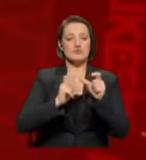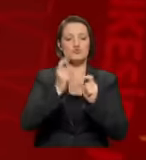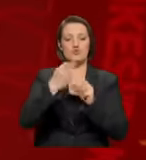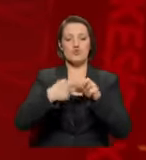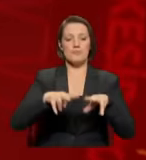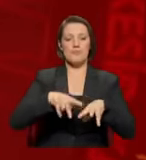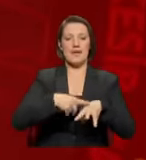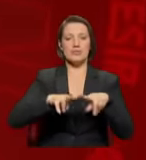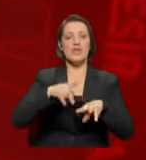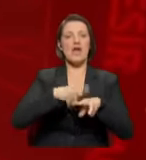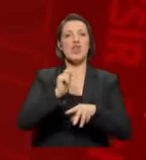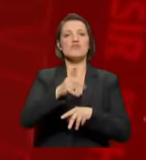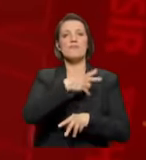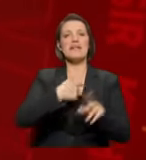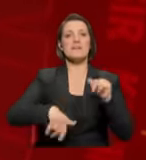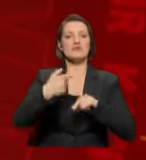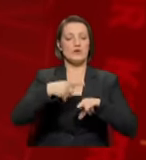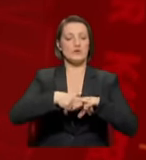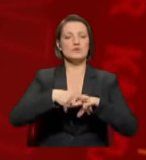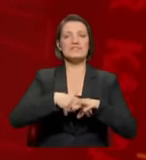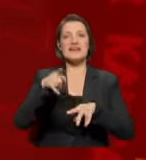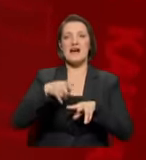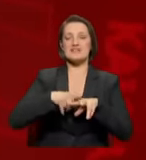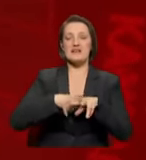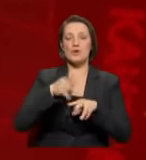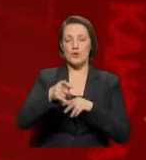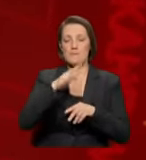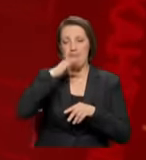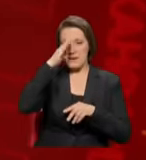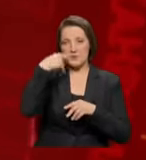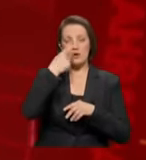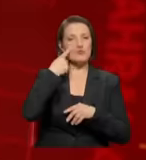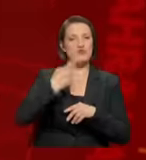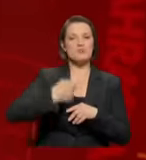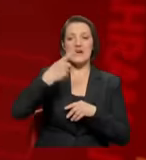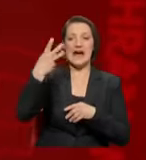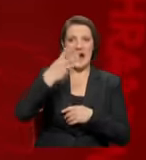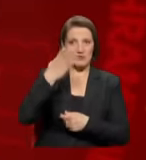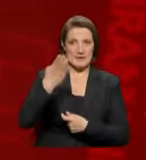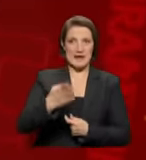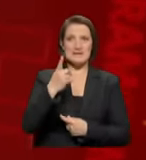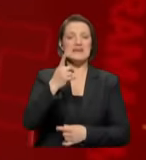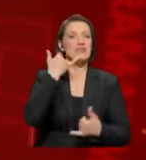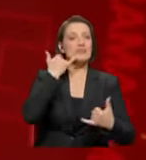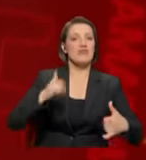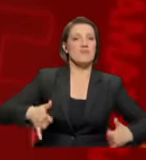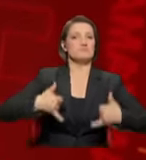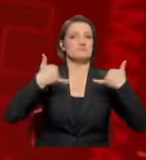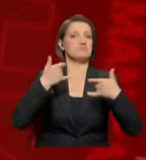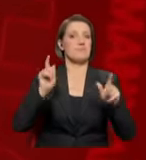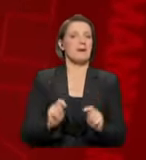Sürmene ilçesinin belediye başkanı Hüseyin Azazioğlu, bayram nedeniyle Cumhurbaşkanı Erdoğan'la bir telefon